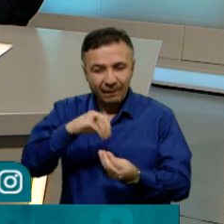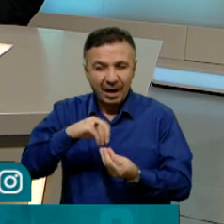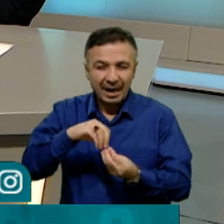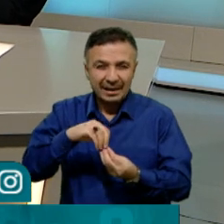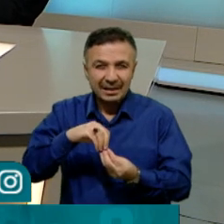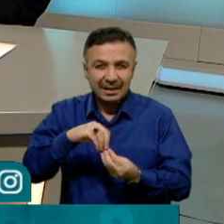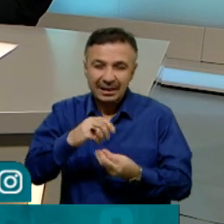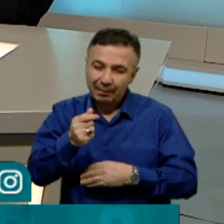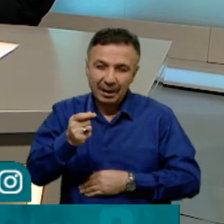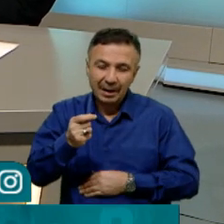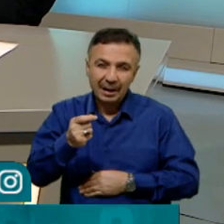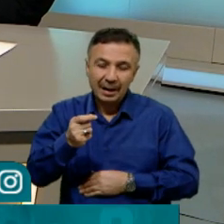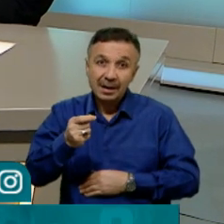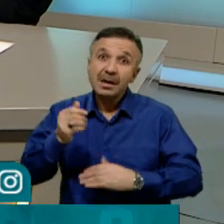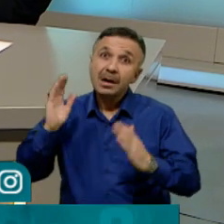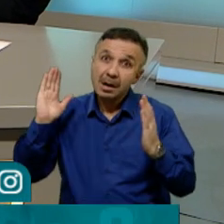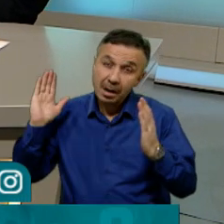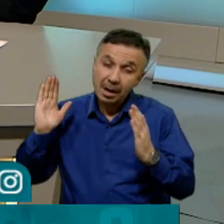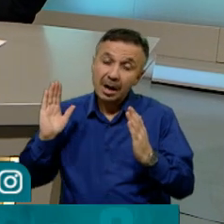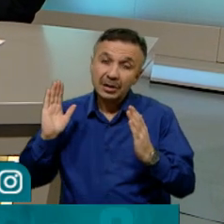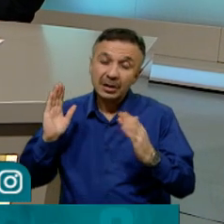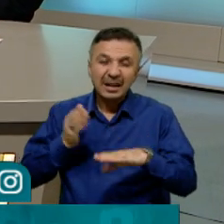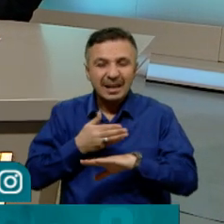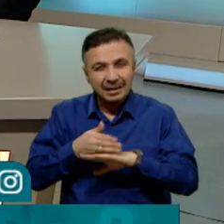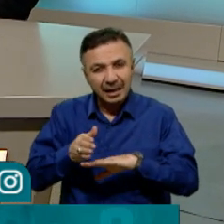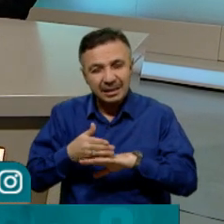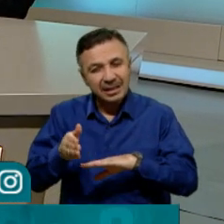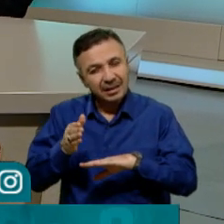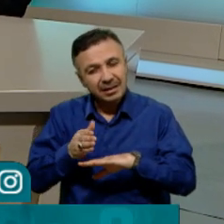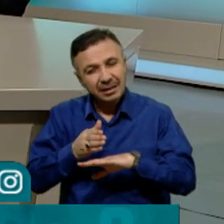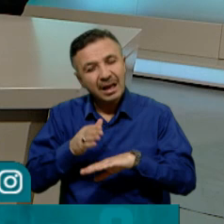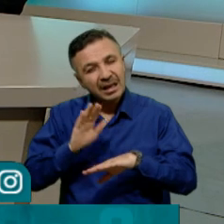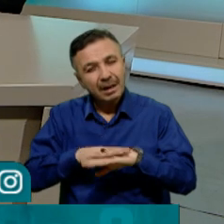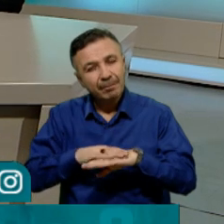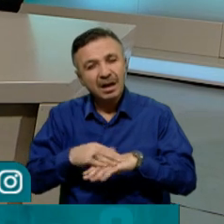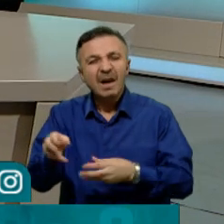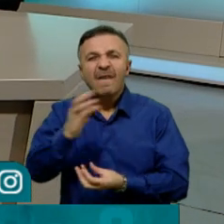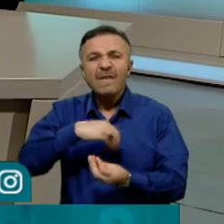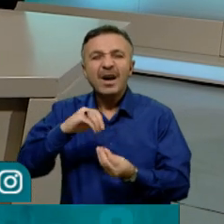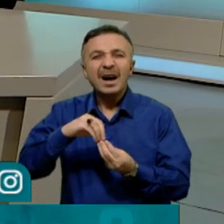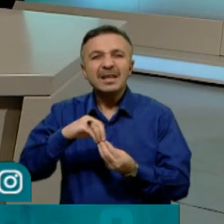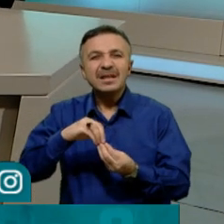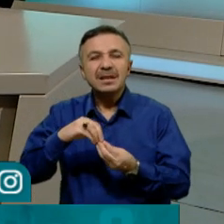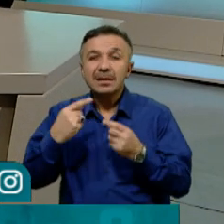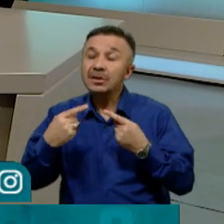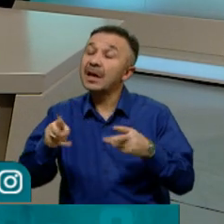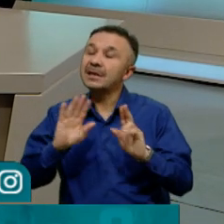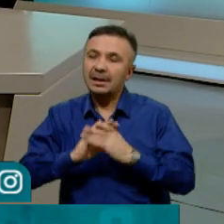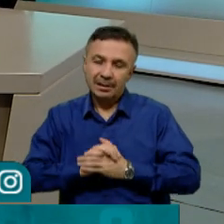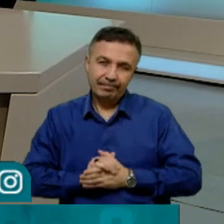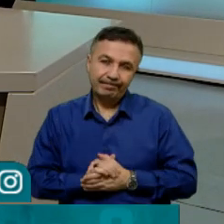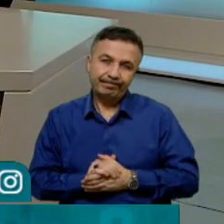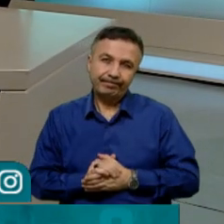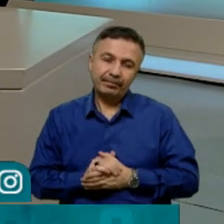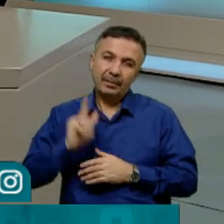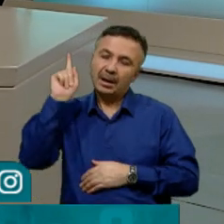faiz karşılığında Efendim taksitlendirme işlemi yapılması da faiz Zirve caiz değildir Allah korusun